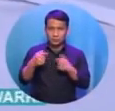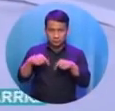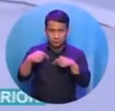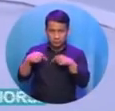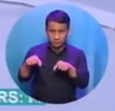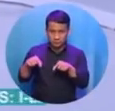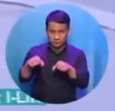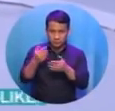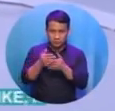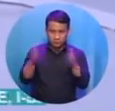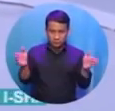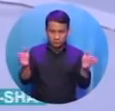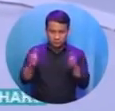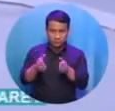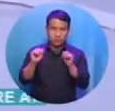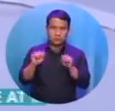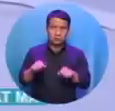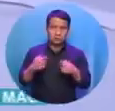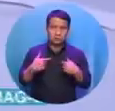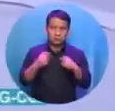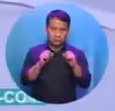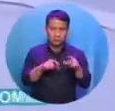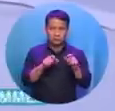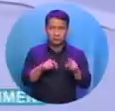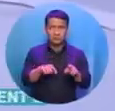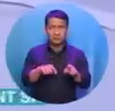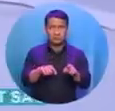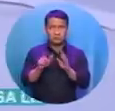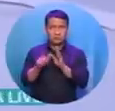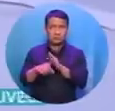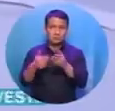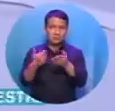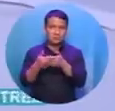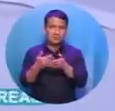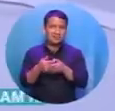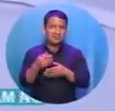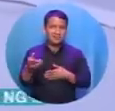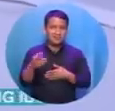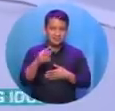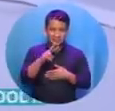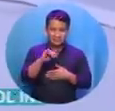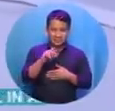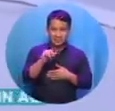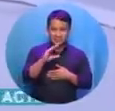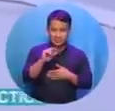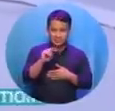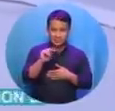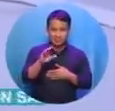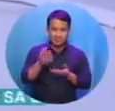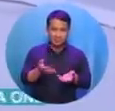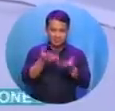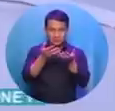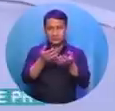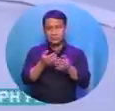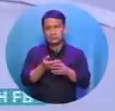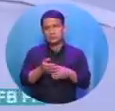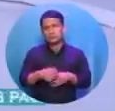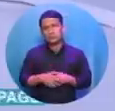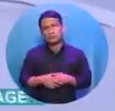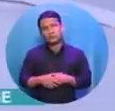store, malaki man o maliit. Sa mga sari-sari store, parating pa lang. Vita Sync, sikat na sikat ito.